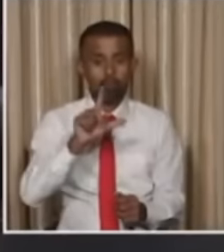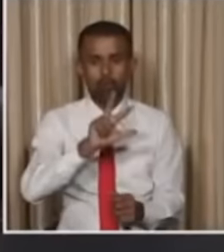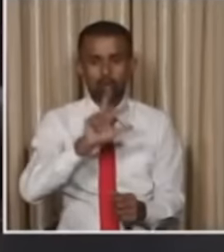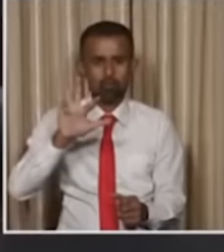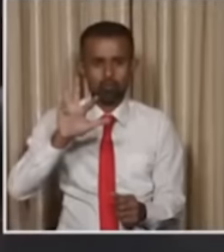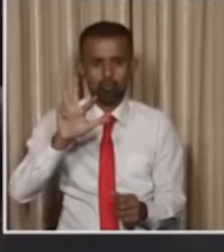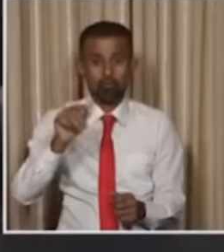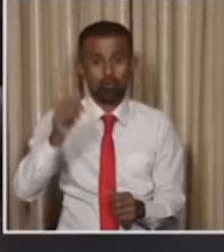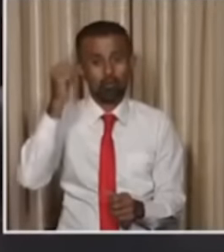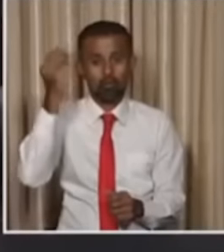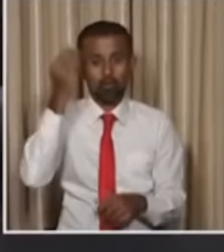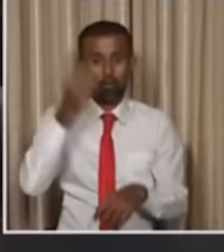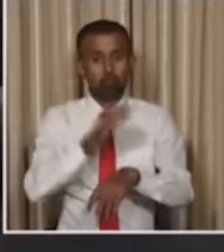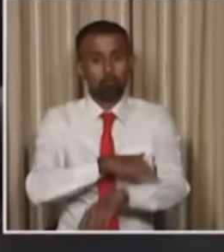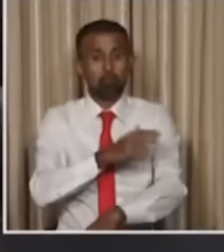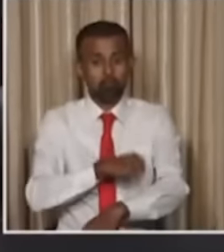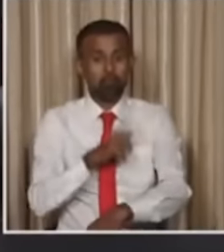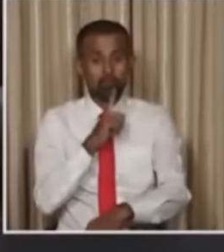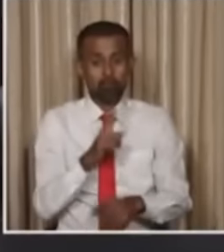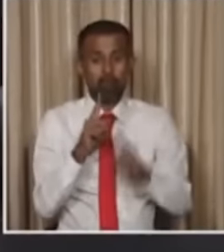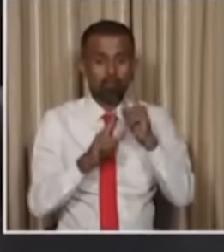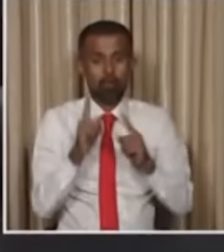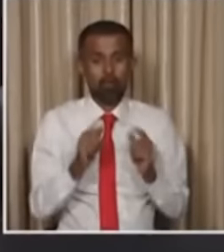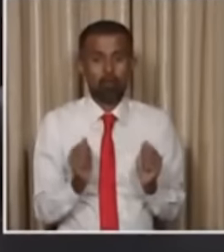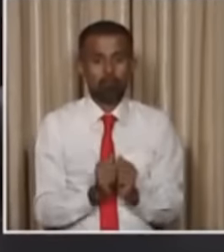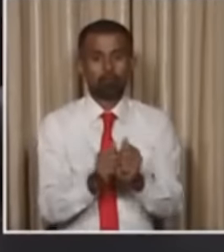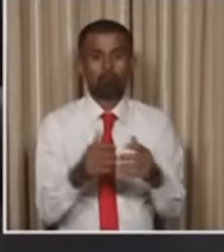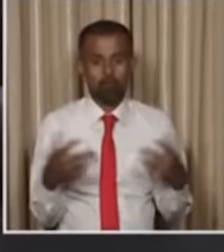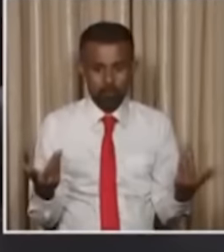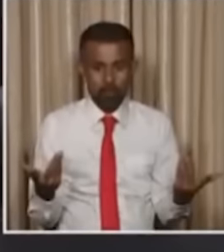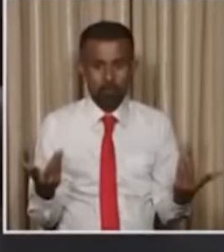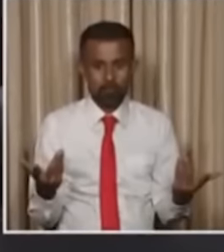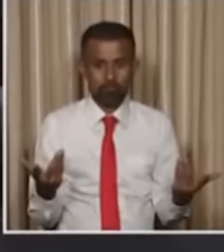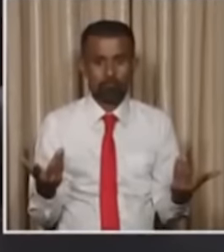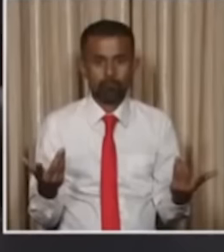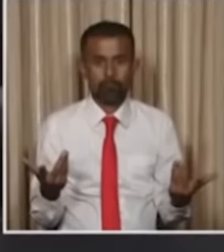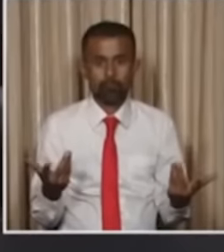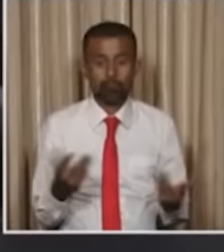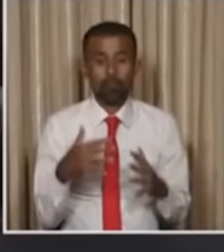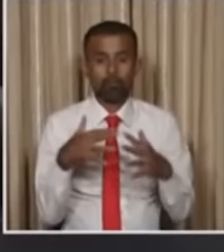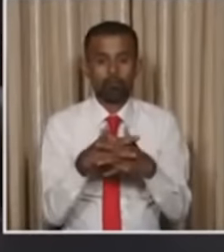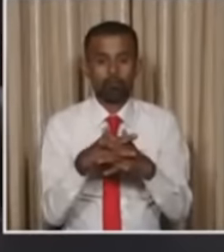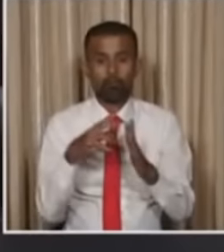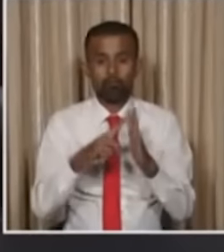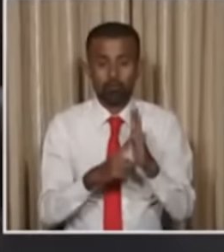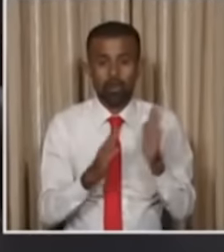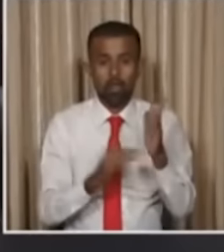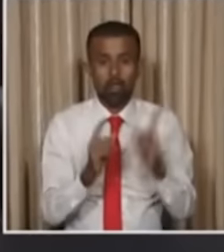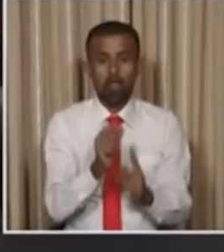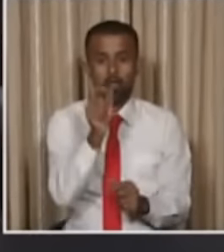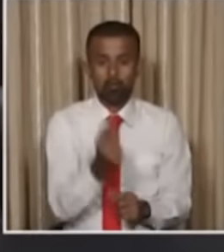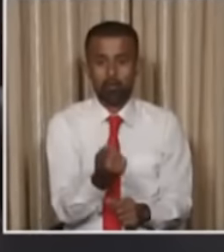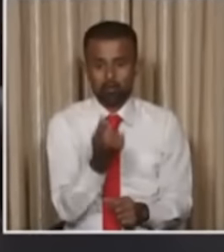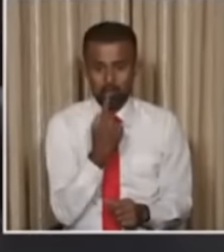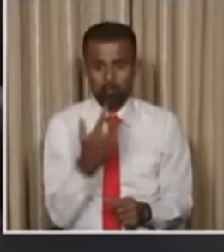87-89 ඒවා මතක් කර කර ඒවා ගැන කතා කරන එකෙන් පළක් නැහැ ගරු සභාපතිතුමා. දැන් විජේදාස රාජපක්ෂ අමාත්‍යවරයා